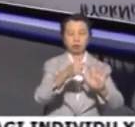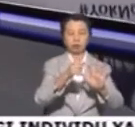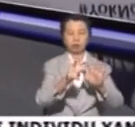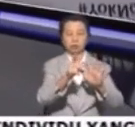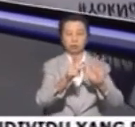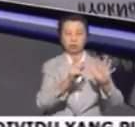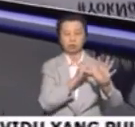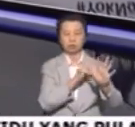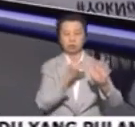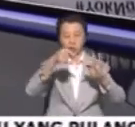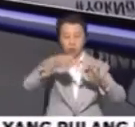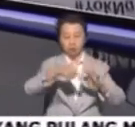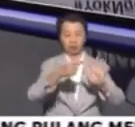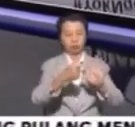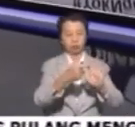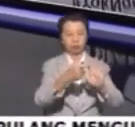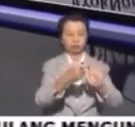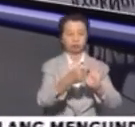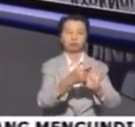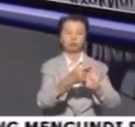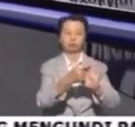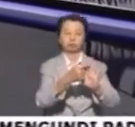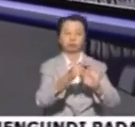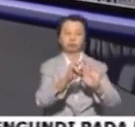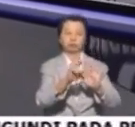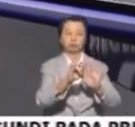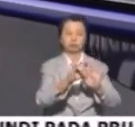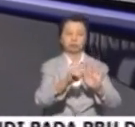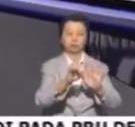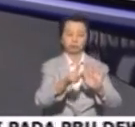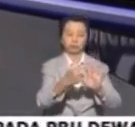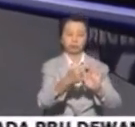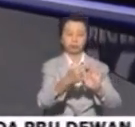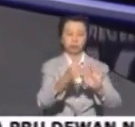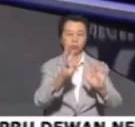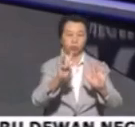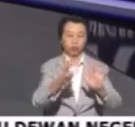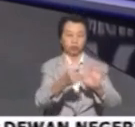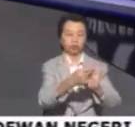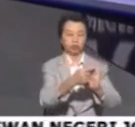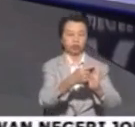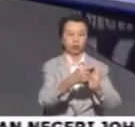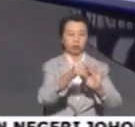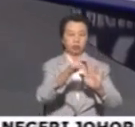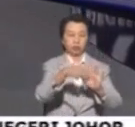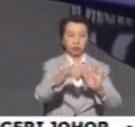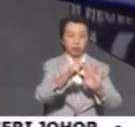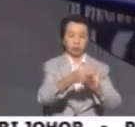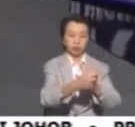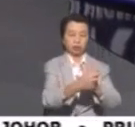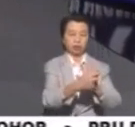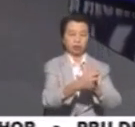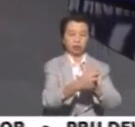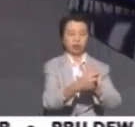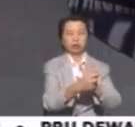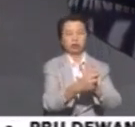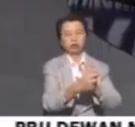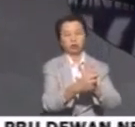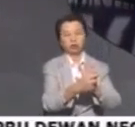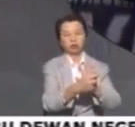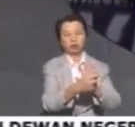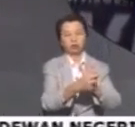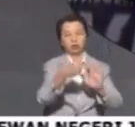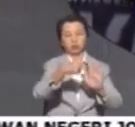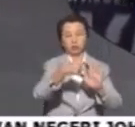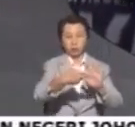timbalan Ketua UMNO bahagian Pasir Gudang, Muhammad Riza Busu warisan, Tazuk Arifin, PN dan Syed Osman Abdullah daripada PH,